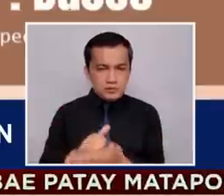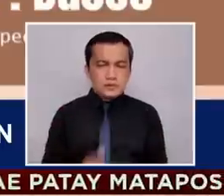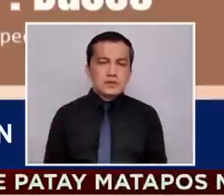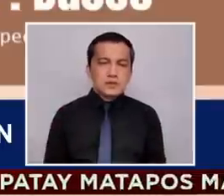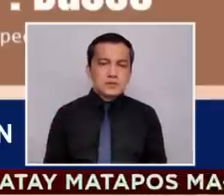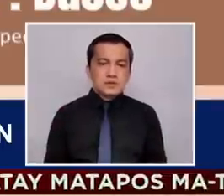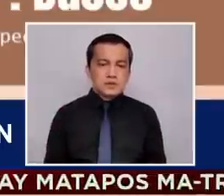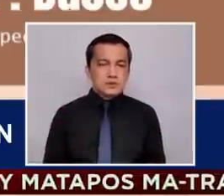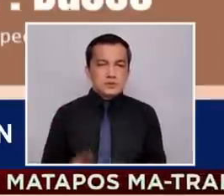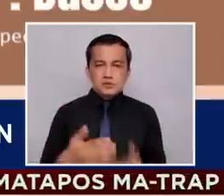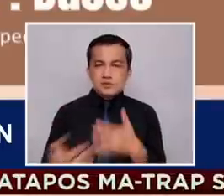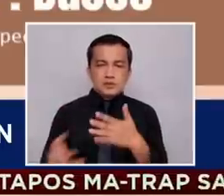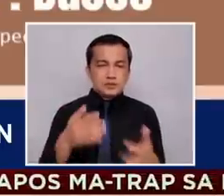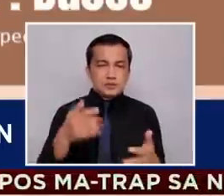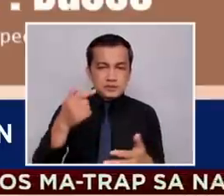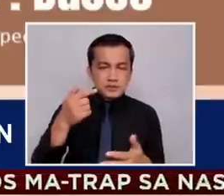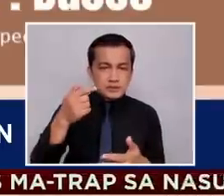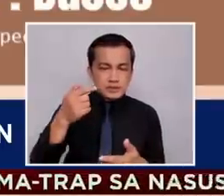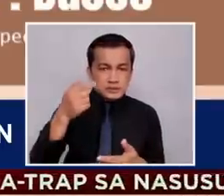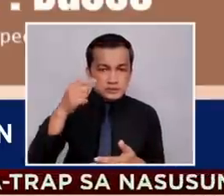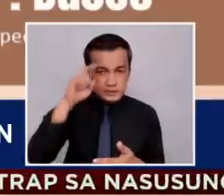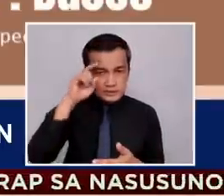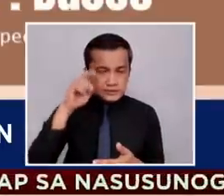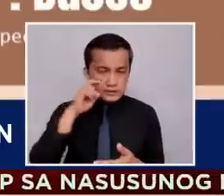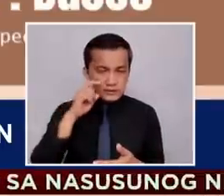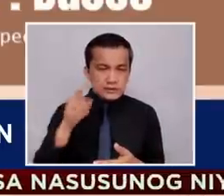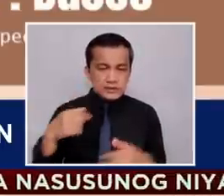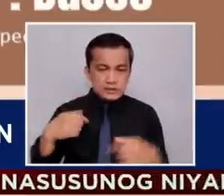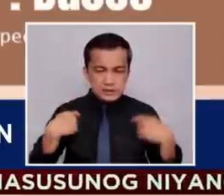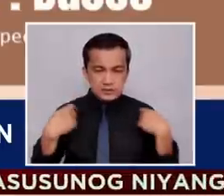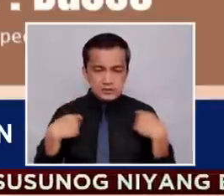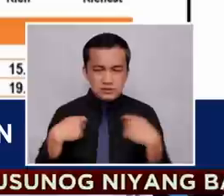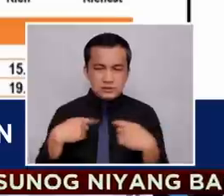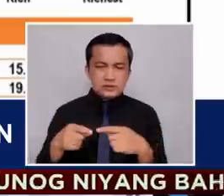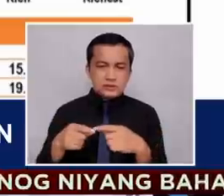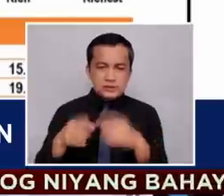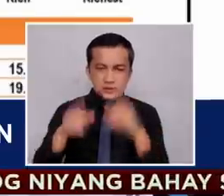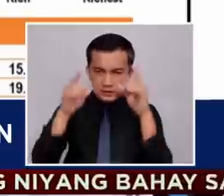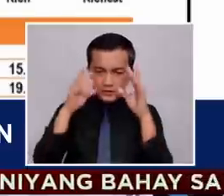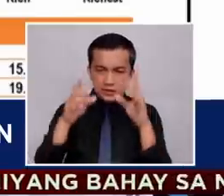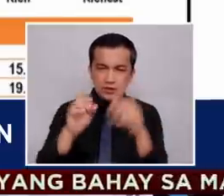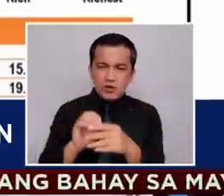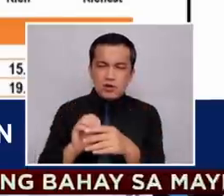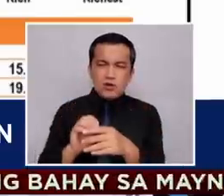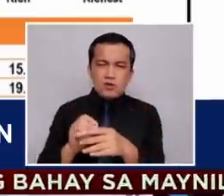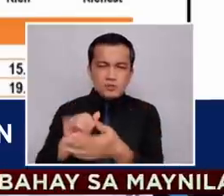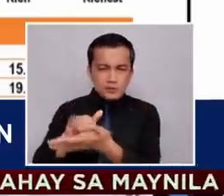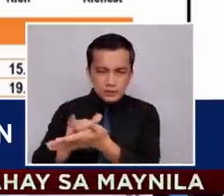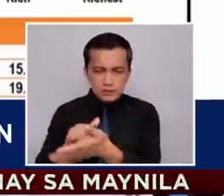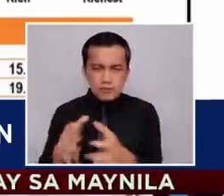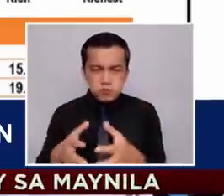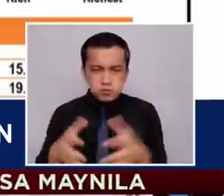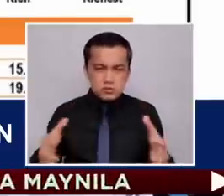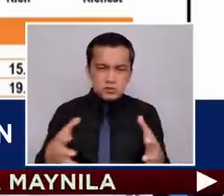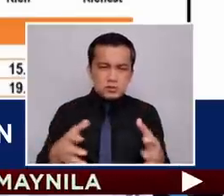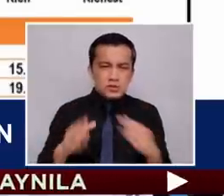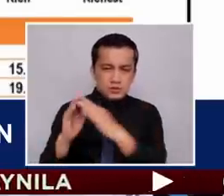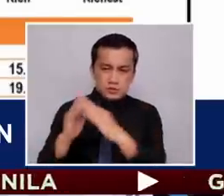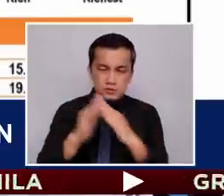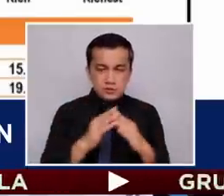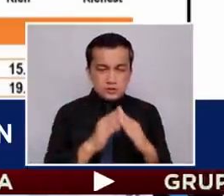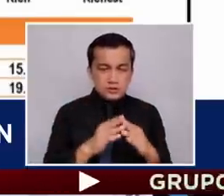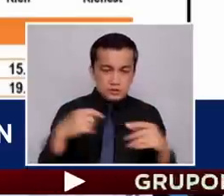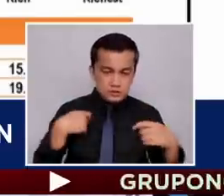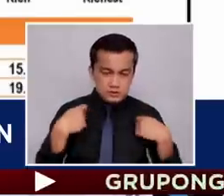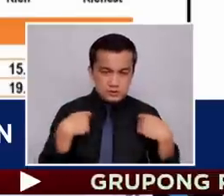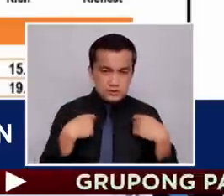of sex, adolescents are at risk to overweight and obesity. Adolescents in urban areas and belonging